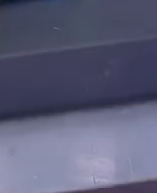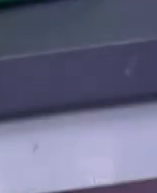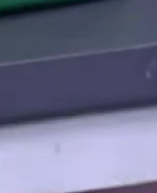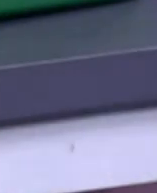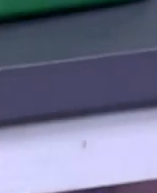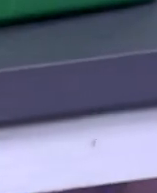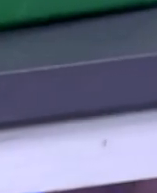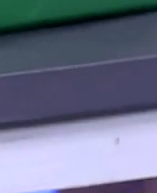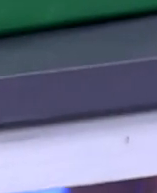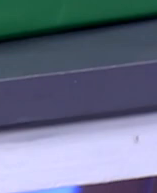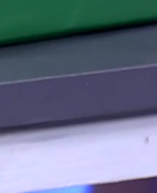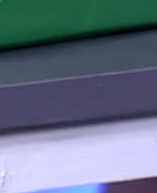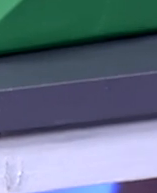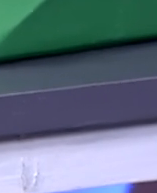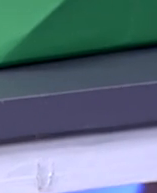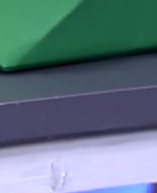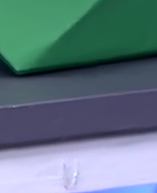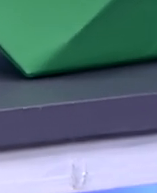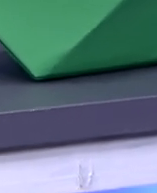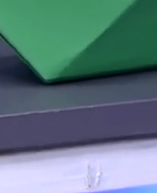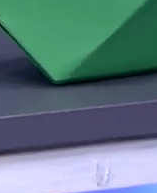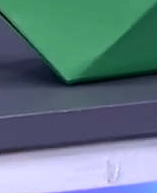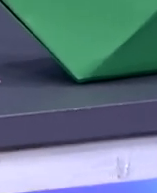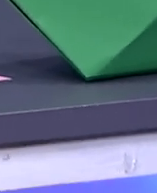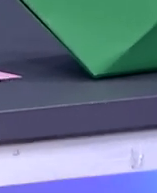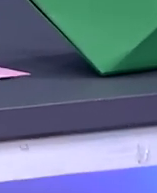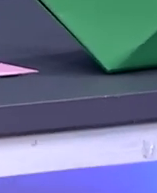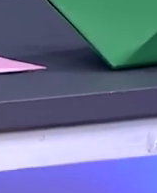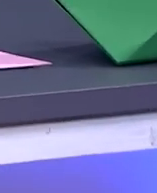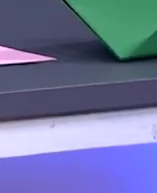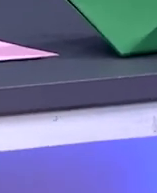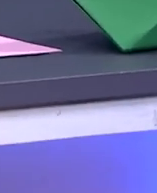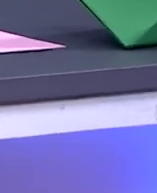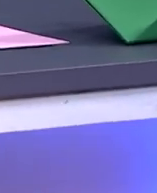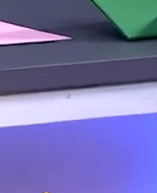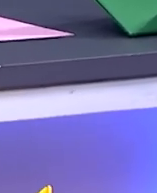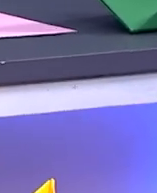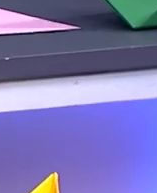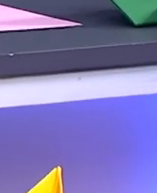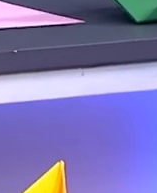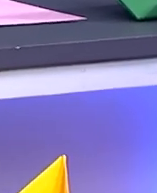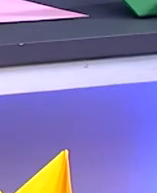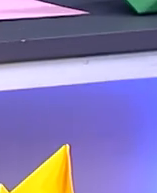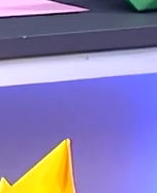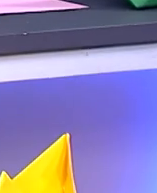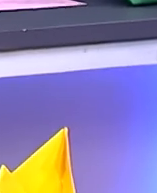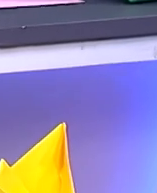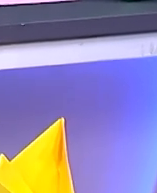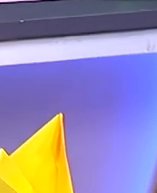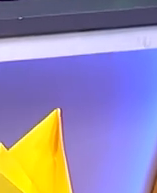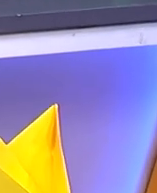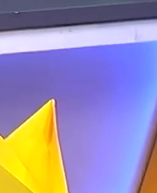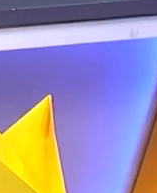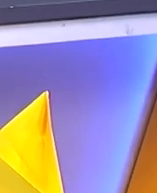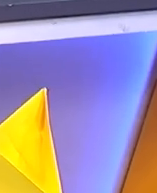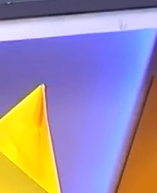Kenali kenderaan air. Bot sampan rakit, kapal layar. Feri